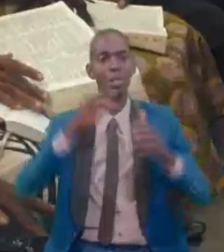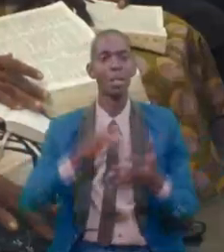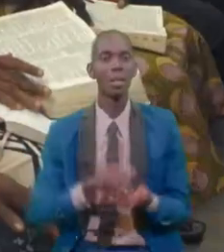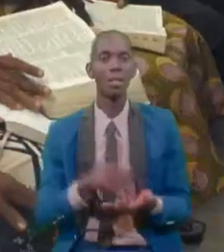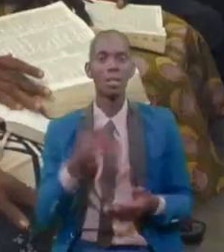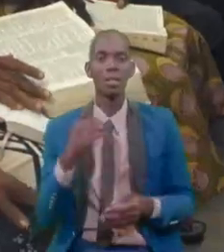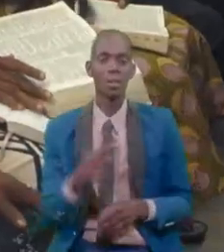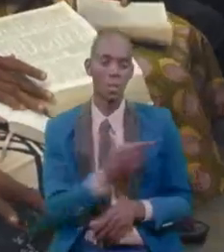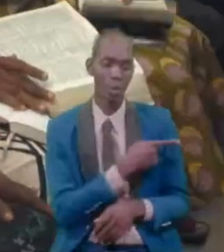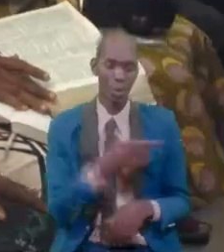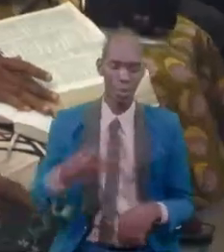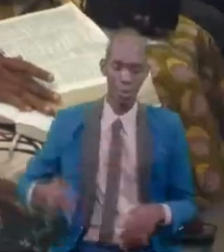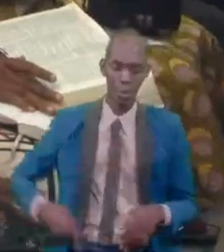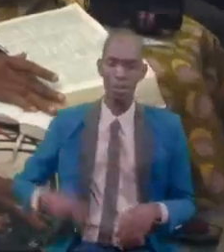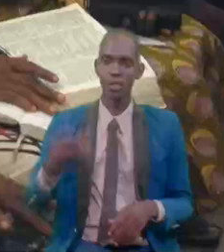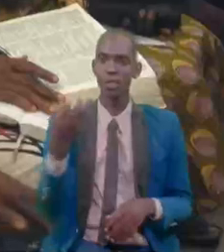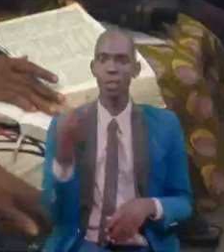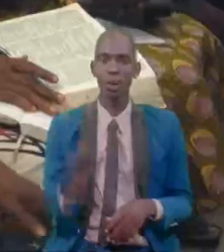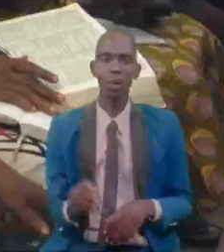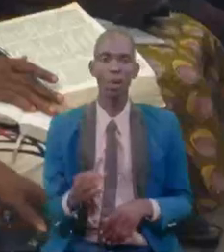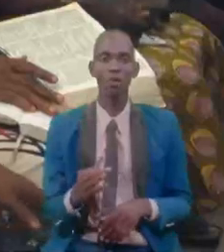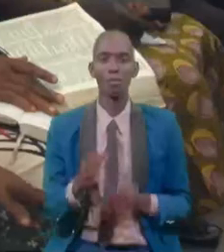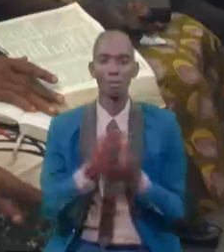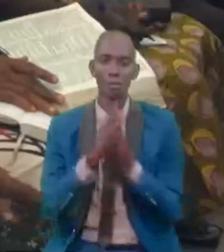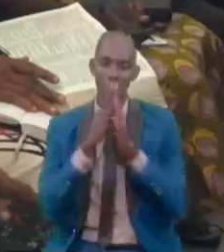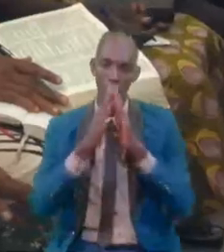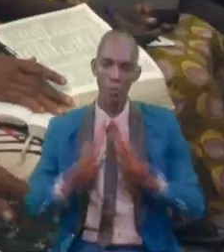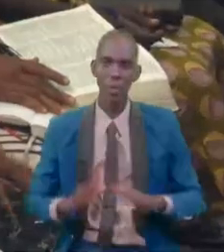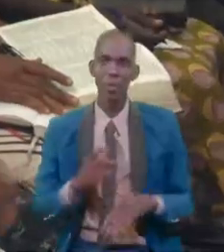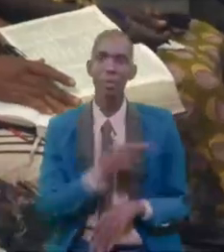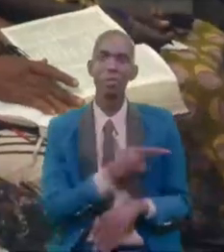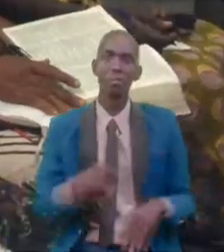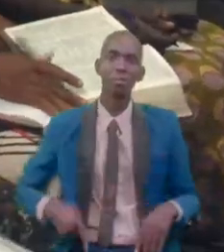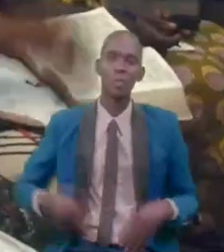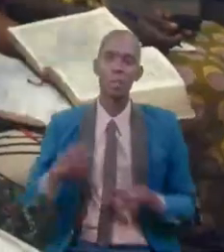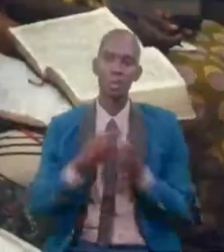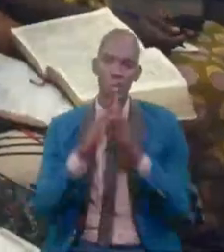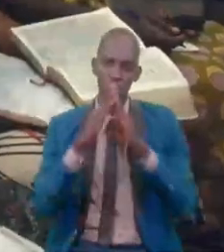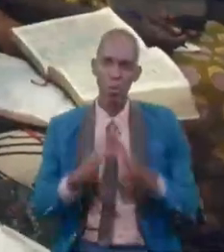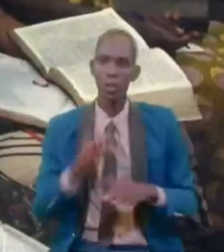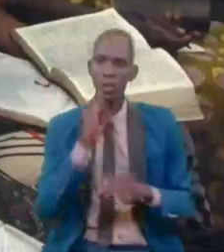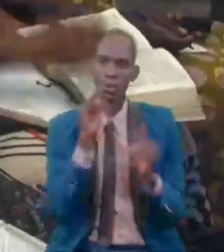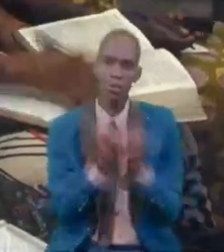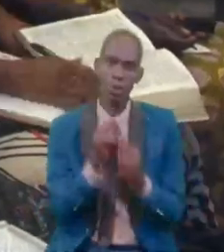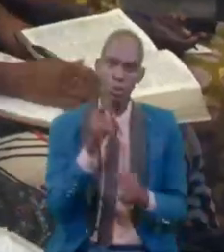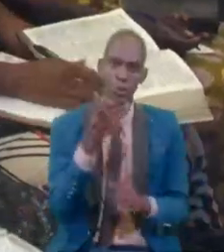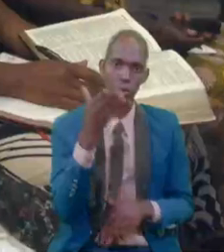de la paix. Prince de la paix. Il est là avec vous.